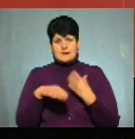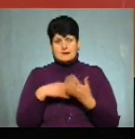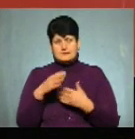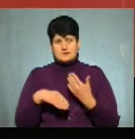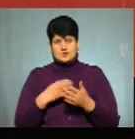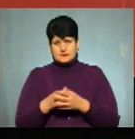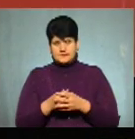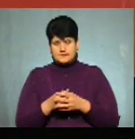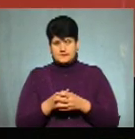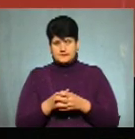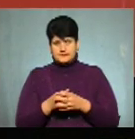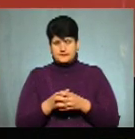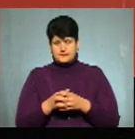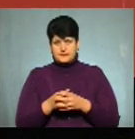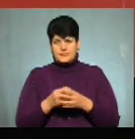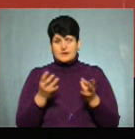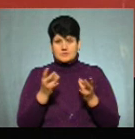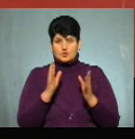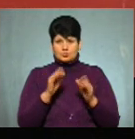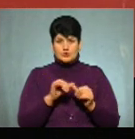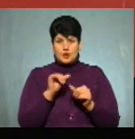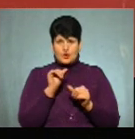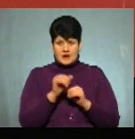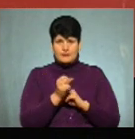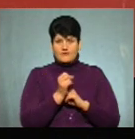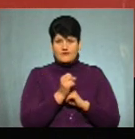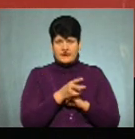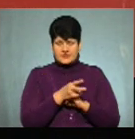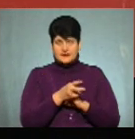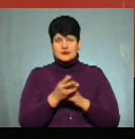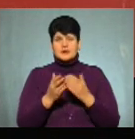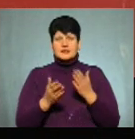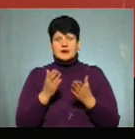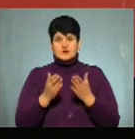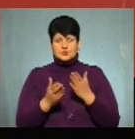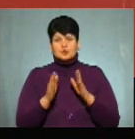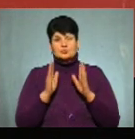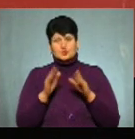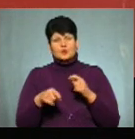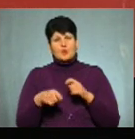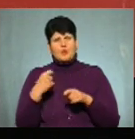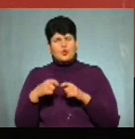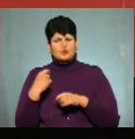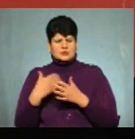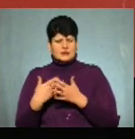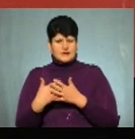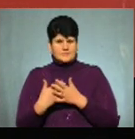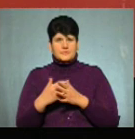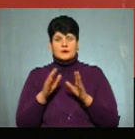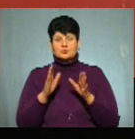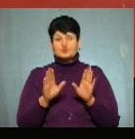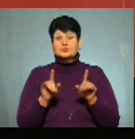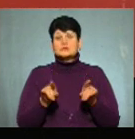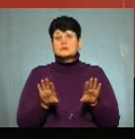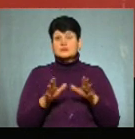Тобто потрібно буде окремо викидати. Якщо будуть порушення, тобто якщо траплятиметься так,